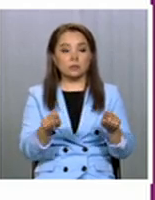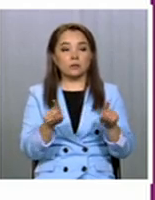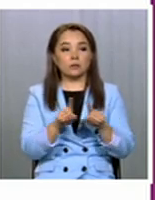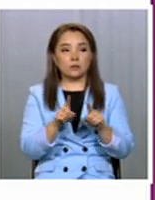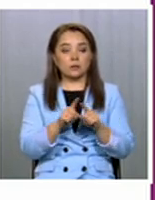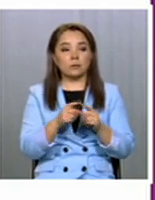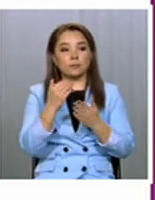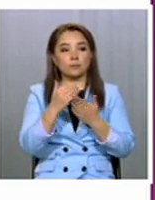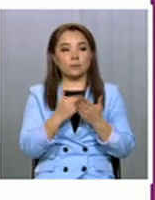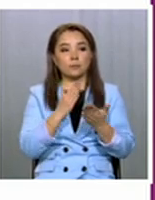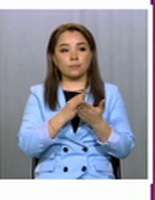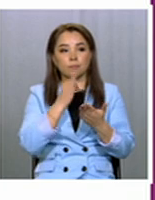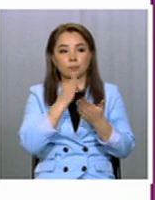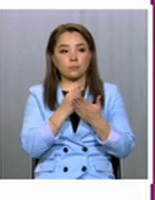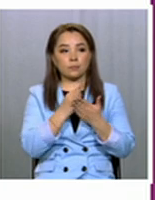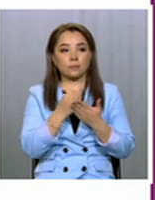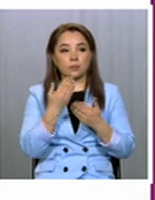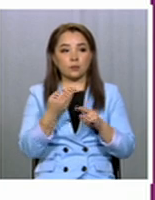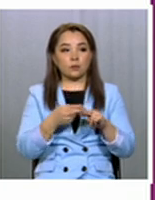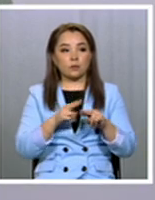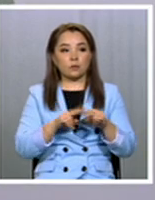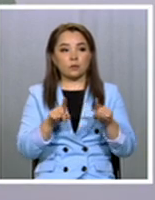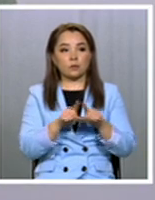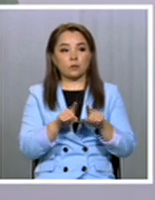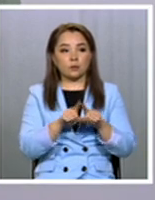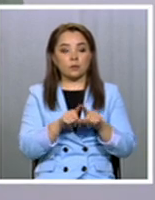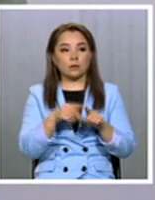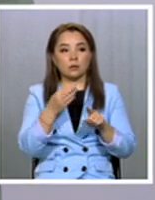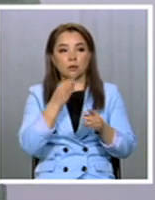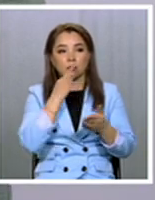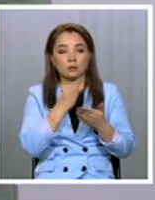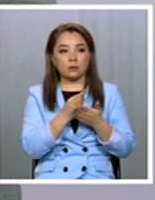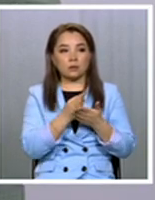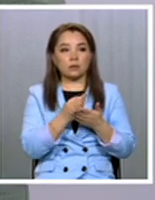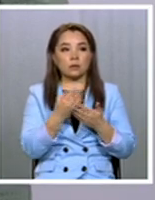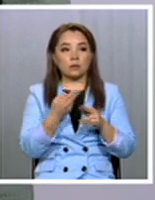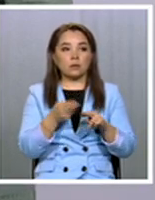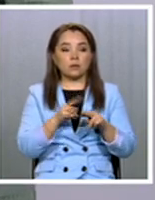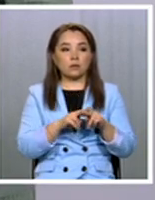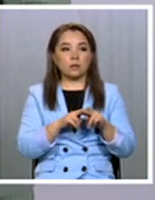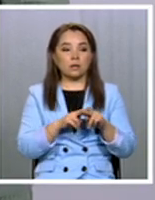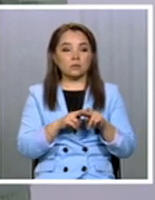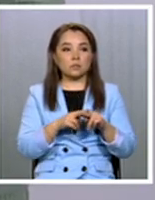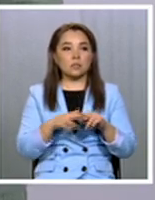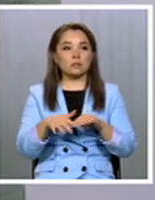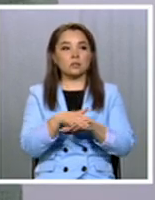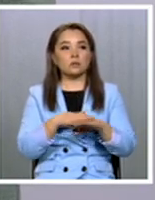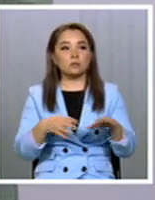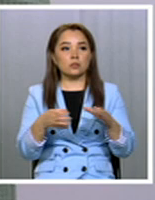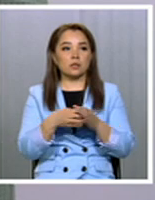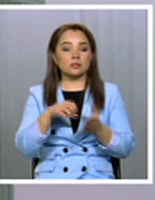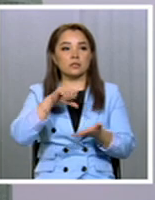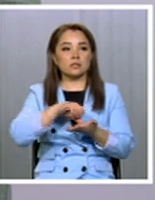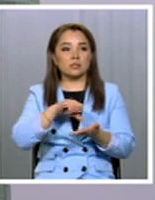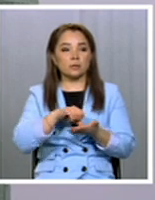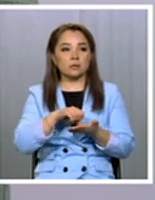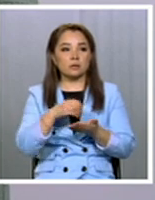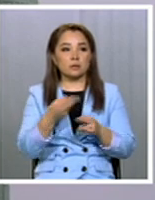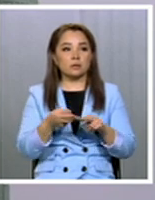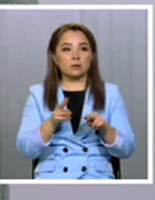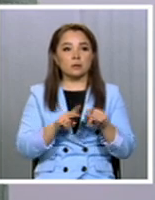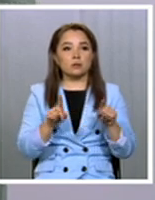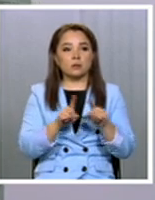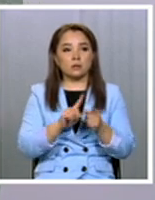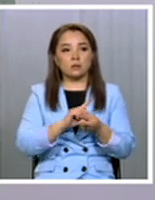параметрлі цикл операторын қолданамыз. Алгоритм құрастырып болғаннан кейін, оны біз бағдарламалау тіліне